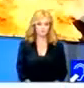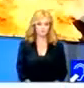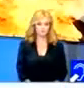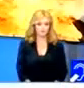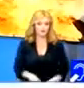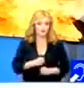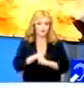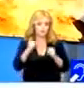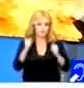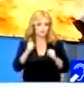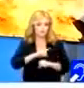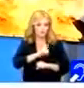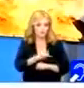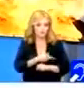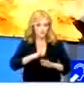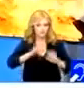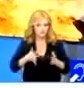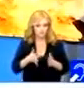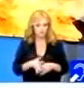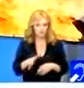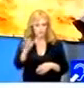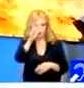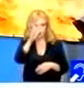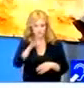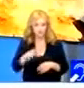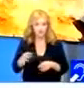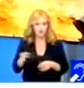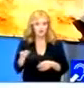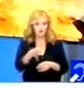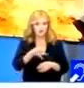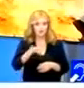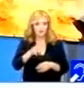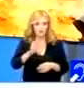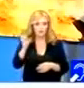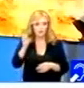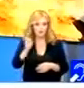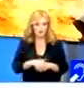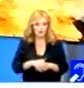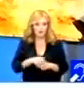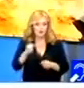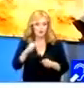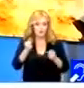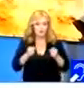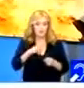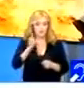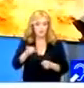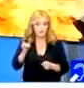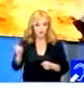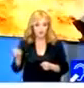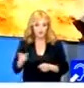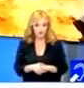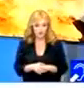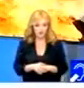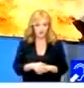O deflagrație a zguduit aseară sectorul Buiucan al Chișinăului. O mașină care staționa într-o parcare a explodat. Șoferul se afla în interior și nu a